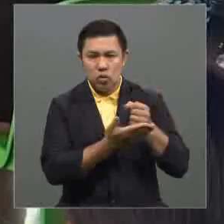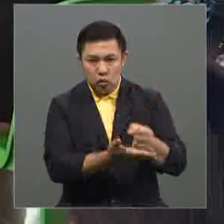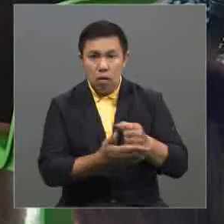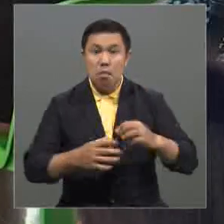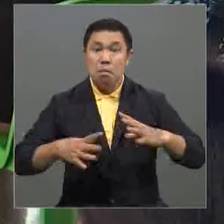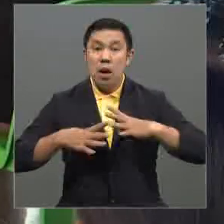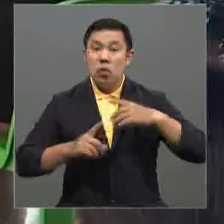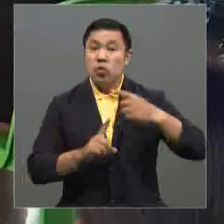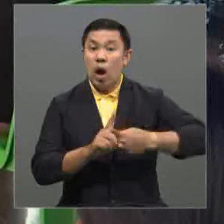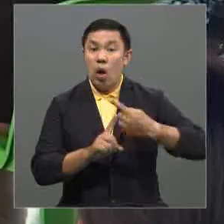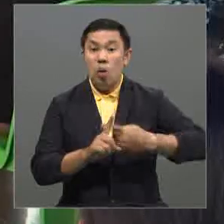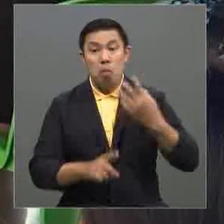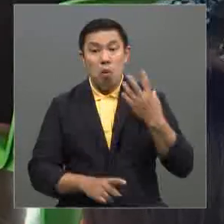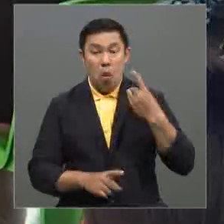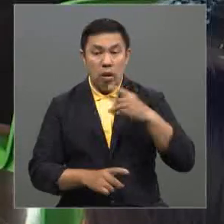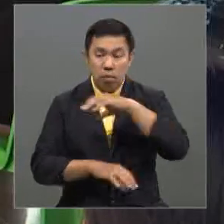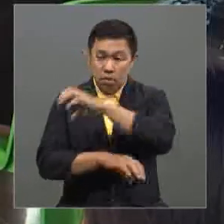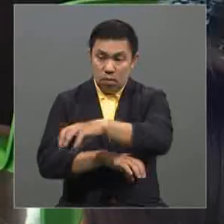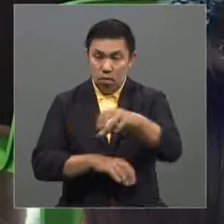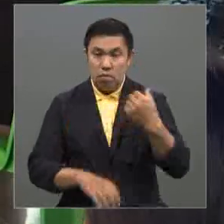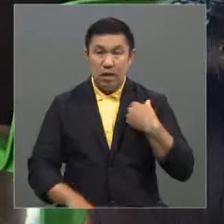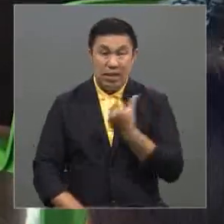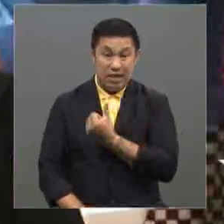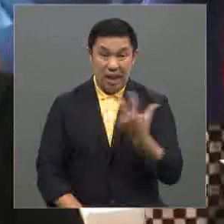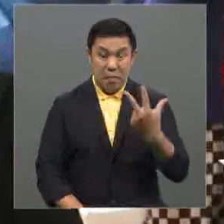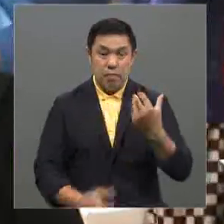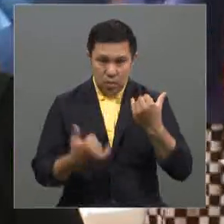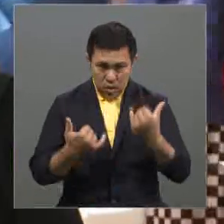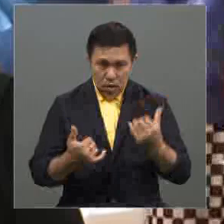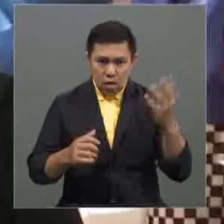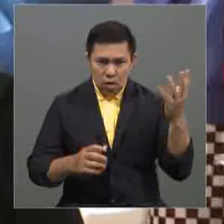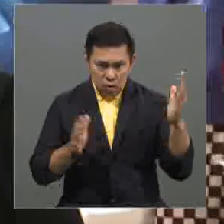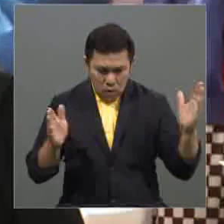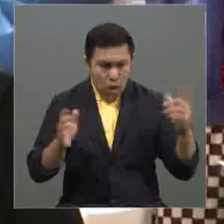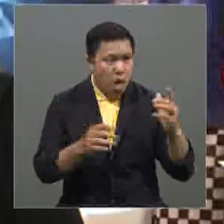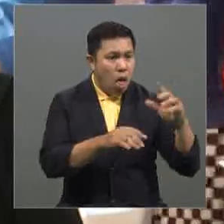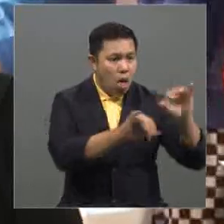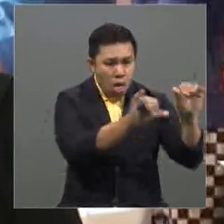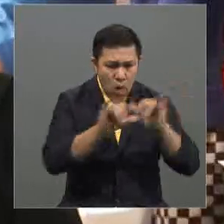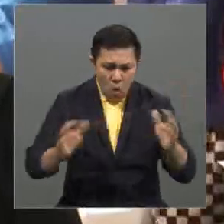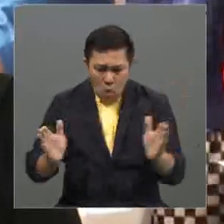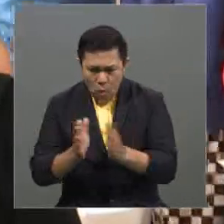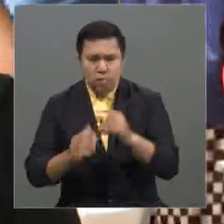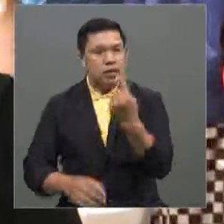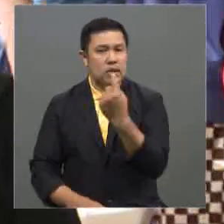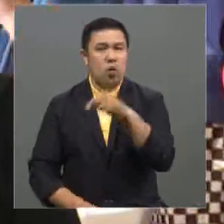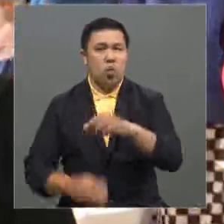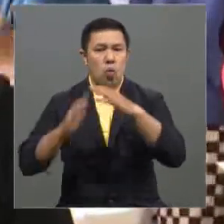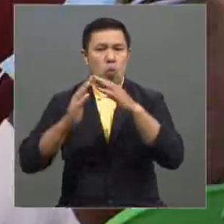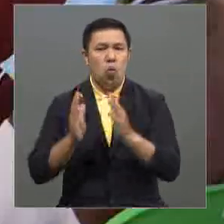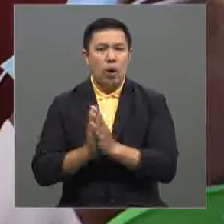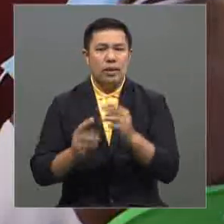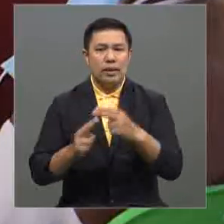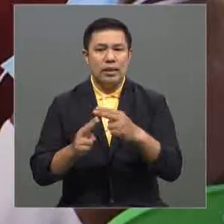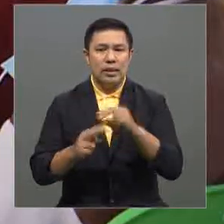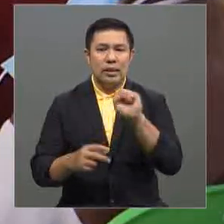คราวจากที่เมื่อวานนี้จัดไว้3จุดนะครับวันนี้รวมมาเหลืออยู่จุดเดียวคือที่วัดสัมพันธวงศ์ครับเหลือผู้ประ